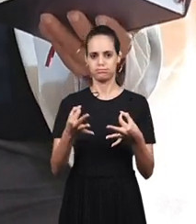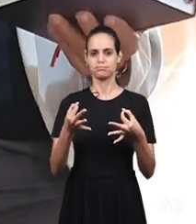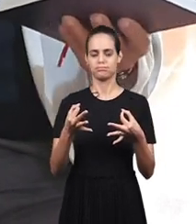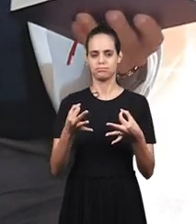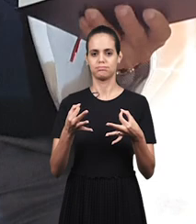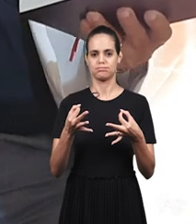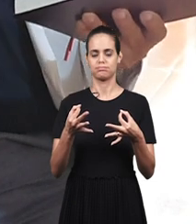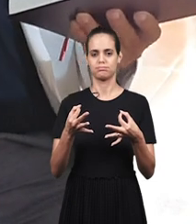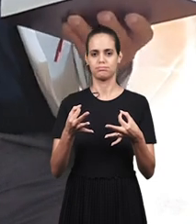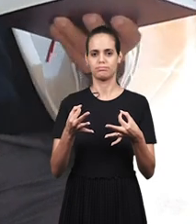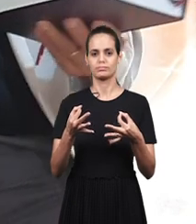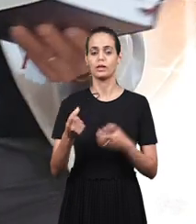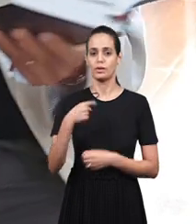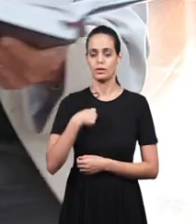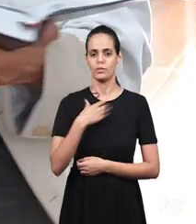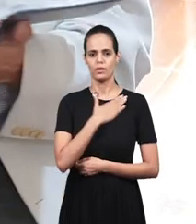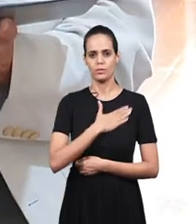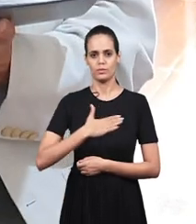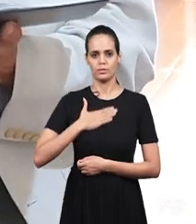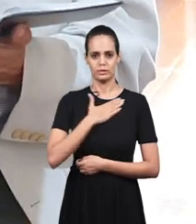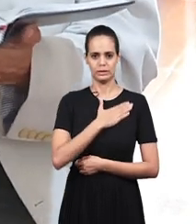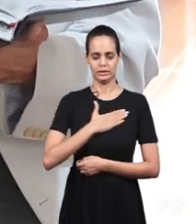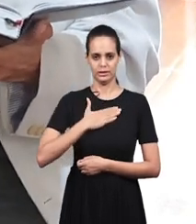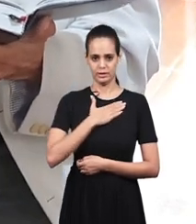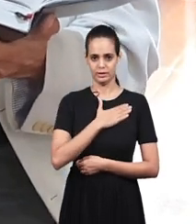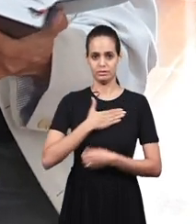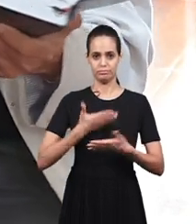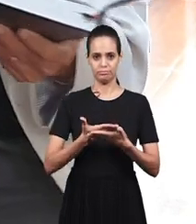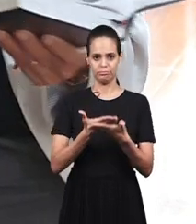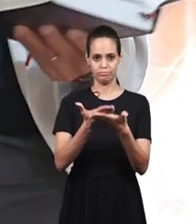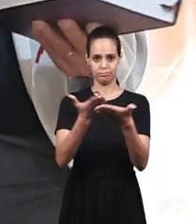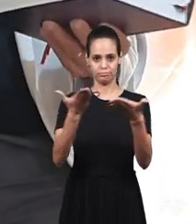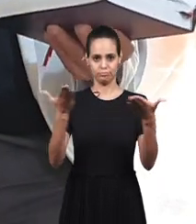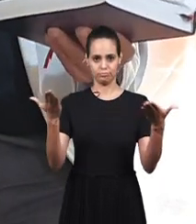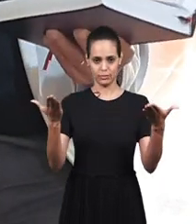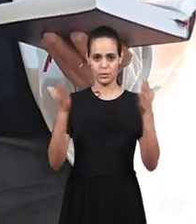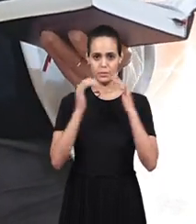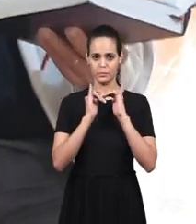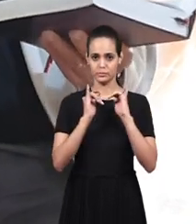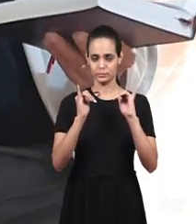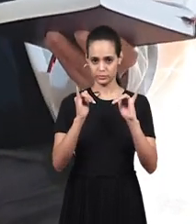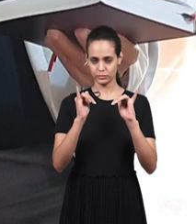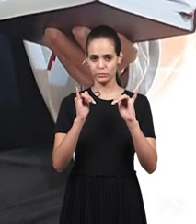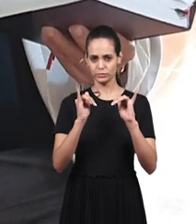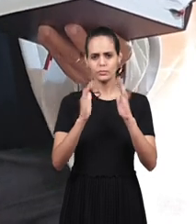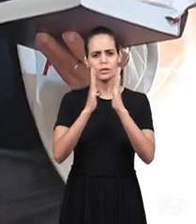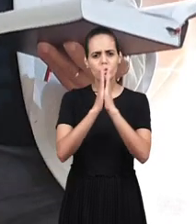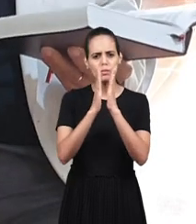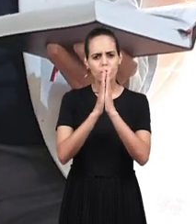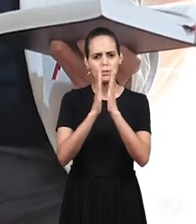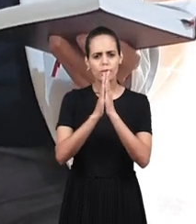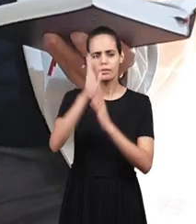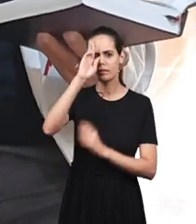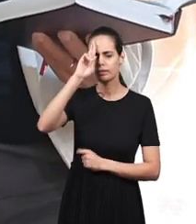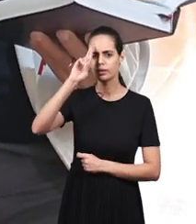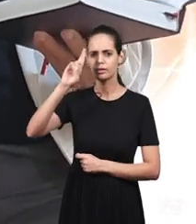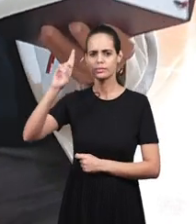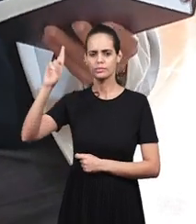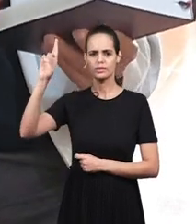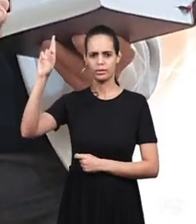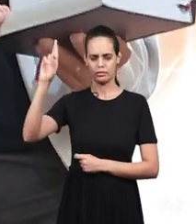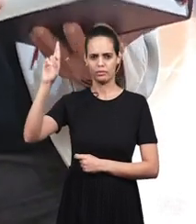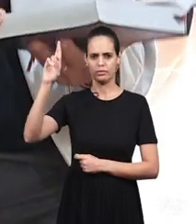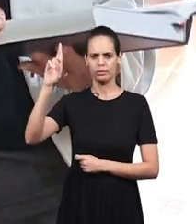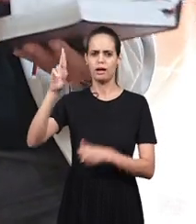principalement Jésus comme l'homme parfait. Ainsi, je voulais laisser ici la